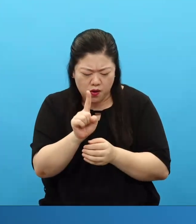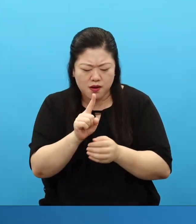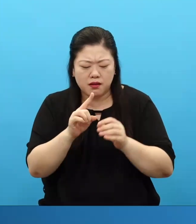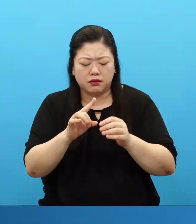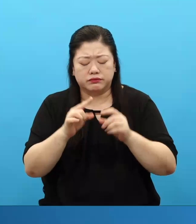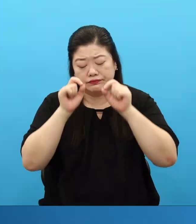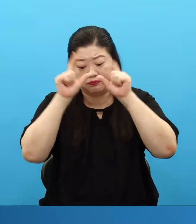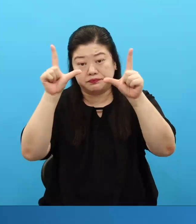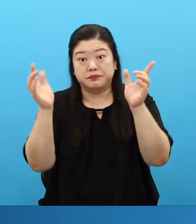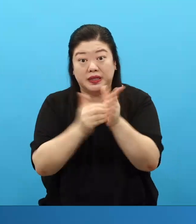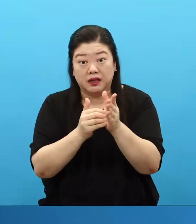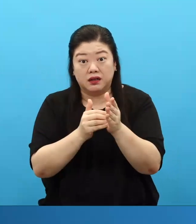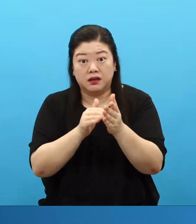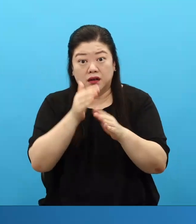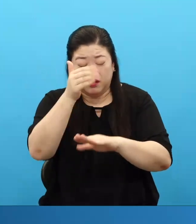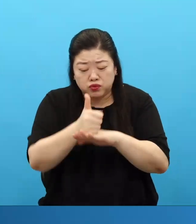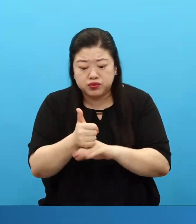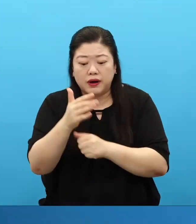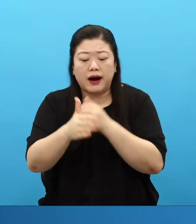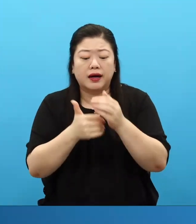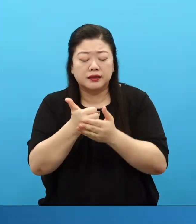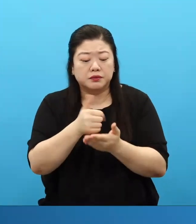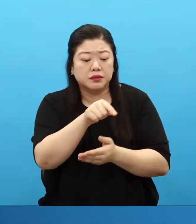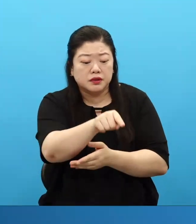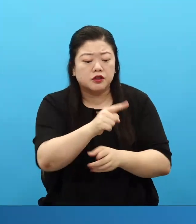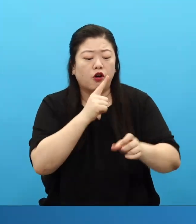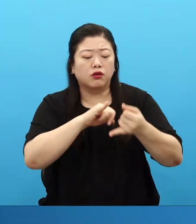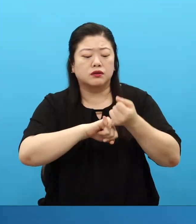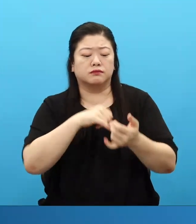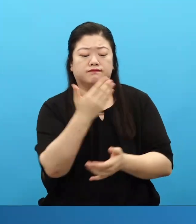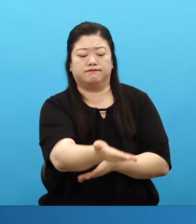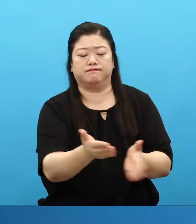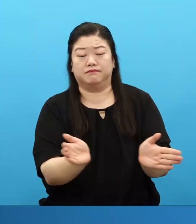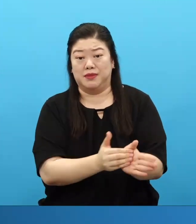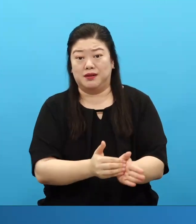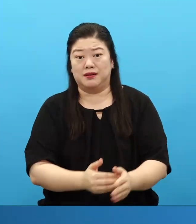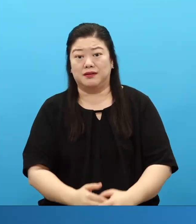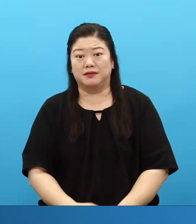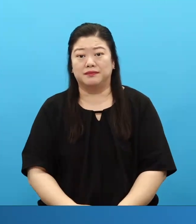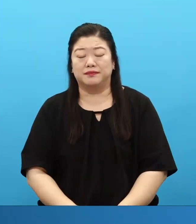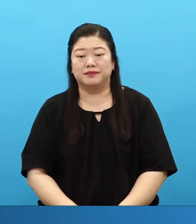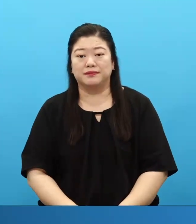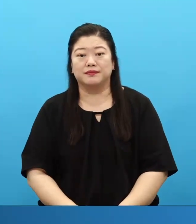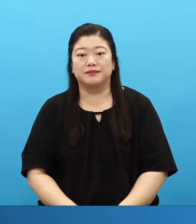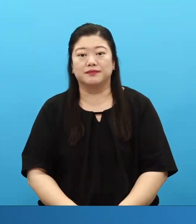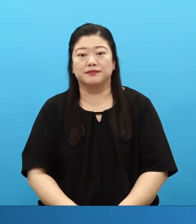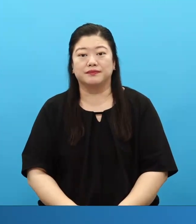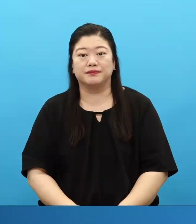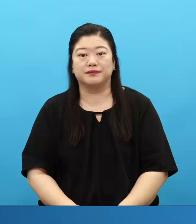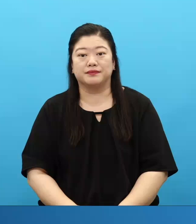중요한 거 아닙니다. 하나님의 정말로 필요한 언약을 잡아. How much work will I do inside the church? That's not important at all. God, let me